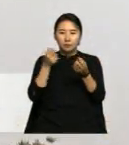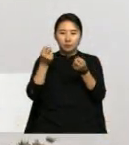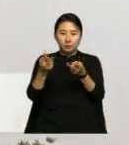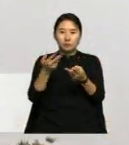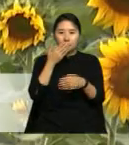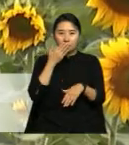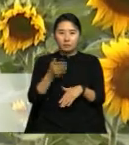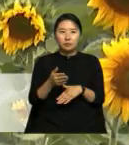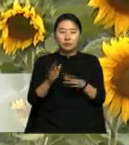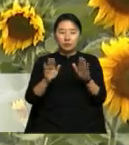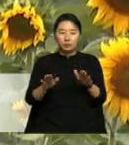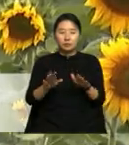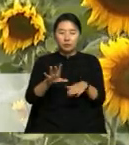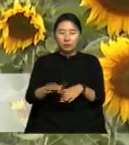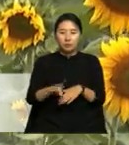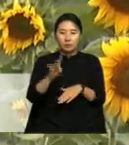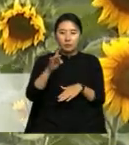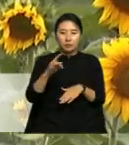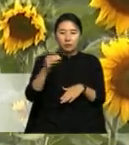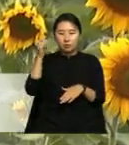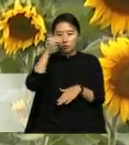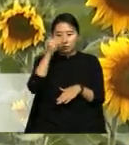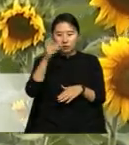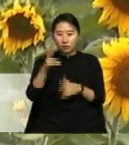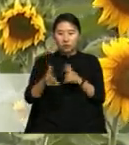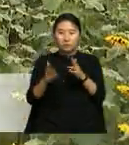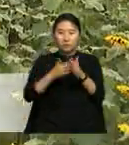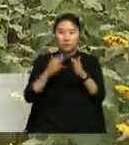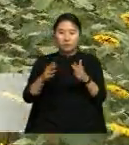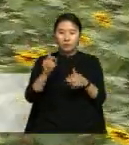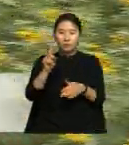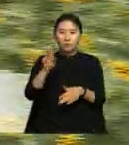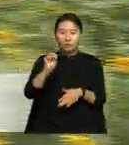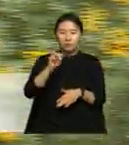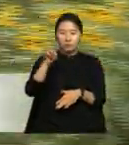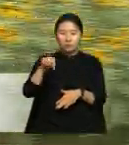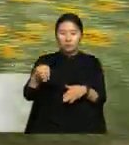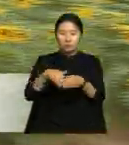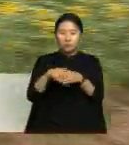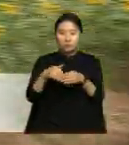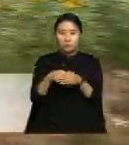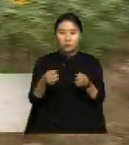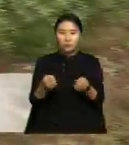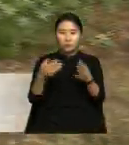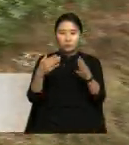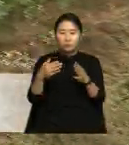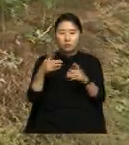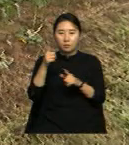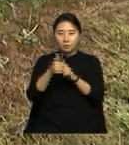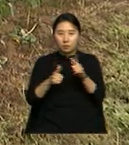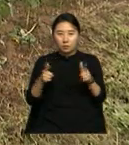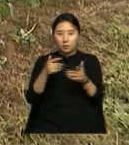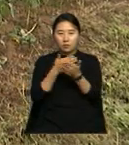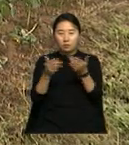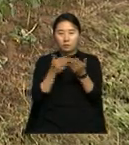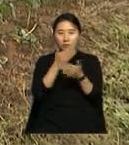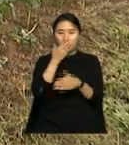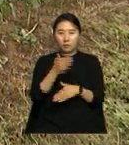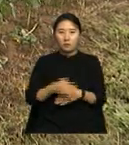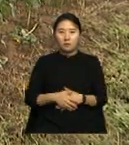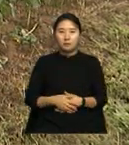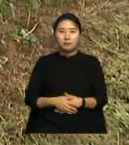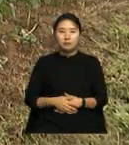가능합니다 올해는 처음으로 경기관광공사 와 dmg 문화 예술 프로젝트를 기획해 라이브 드로잉 등도 선보일